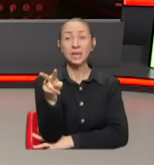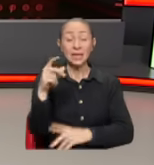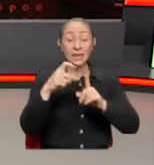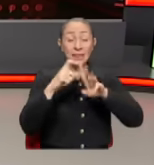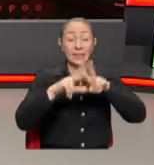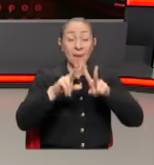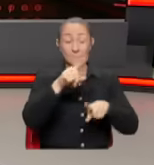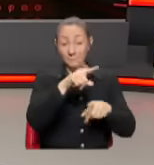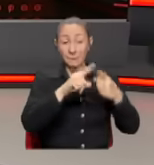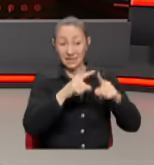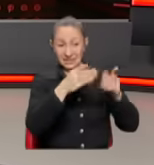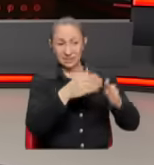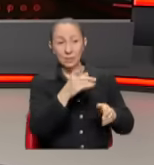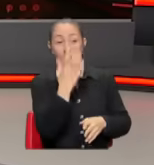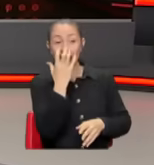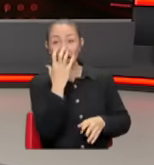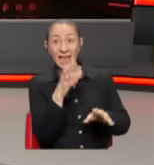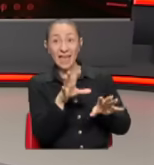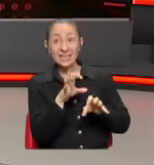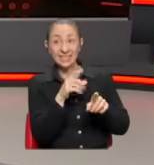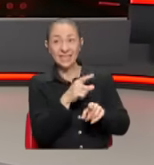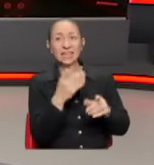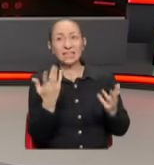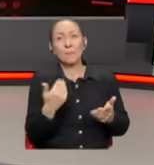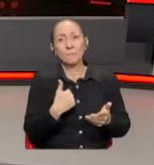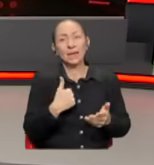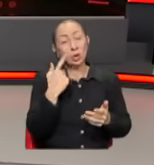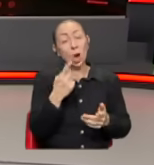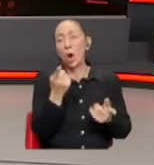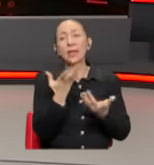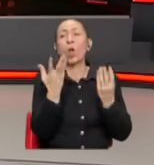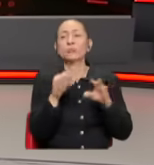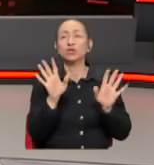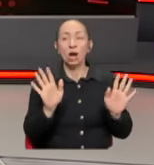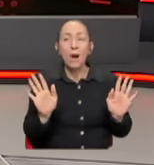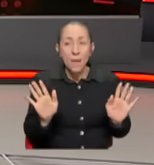DEM Partisi'nin şu durumda beklenen etkisinden, ki bana göre o kadar olmayacak ama